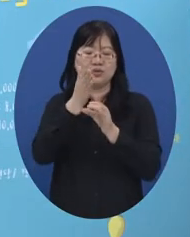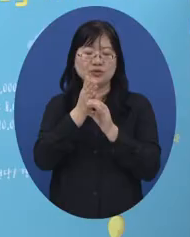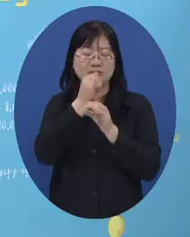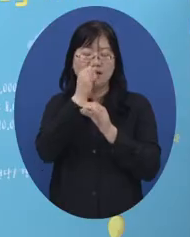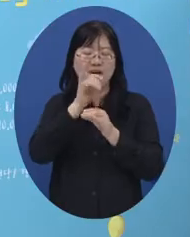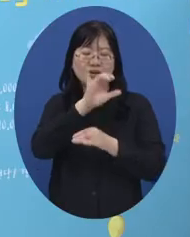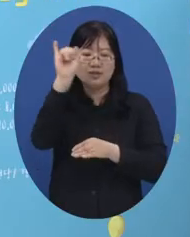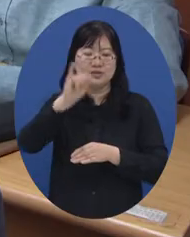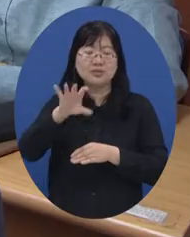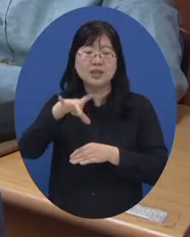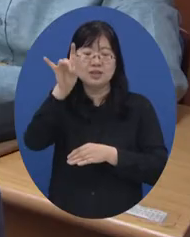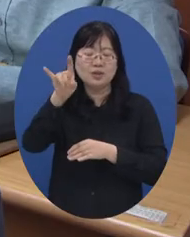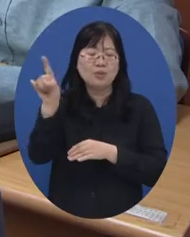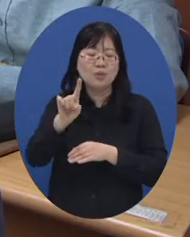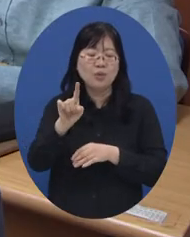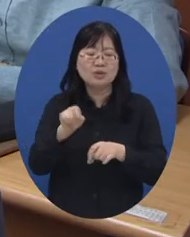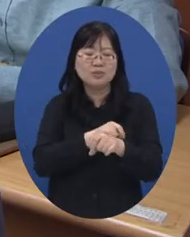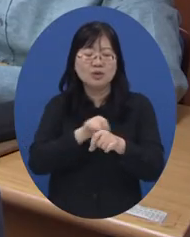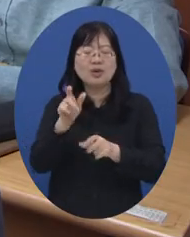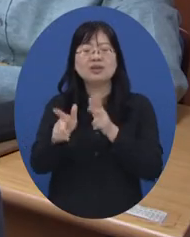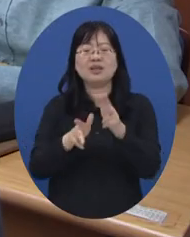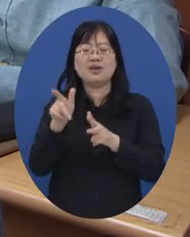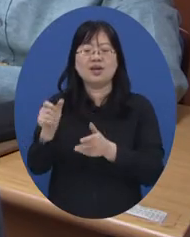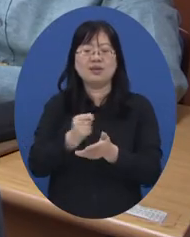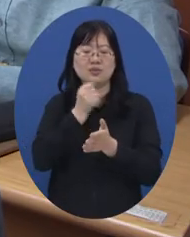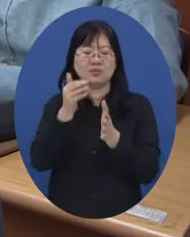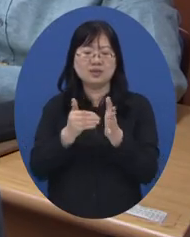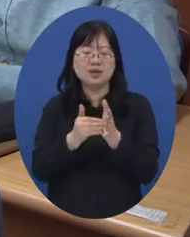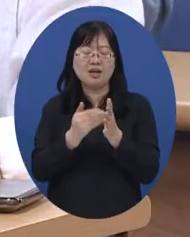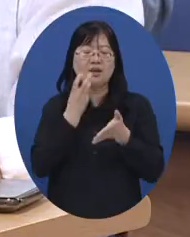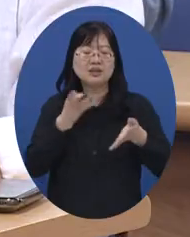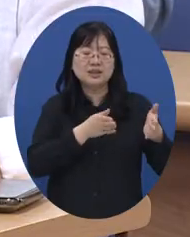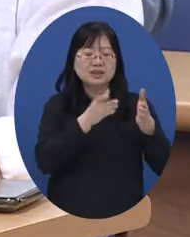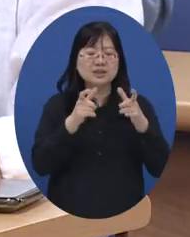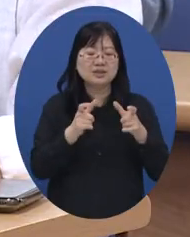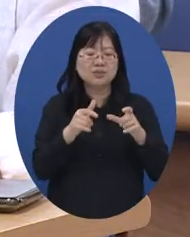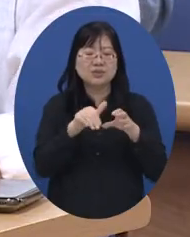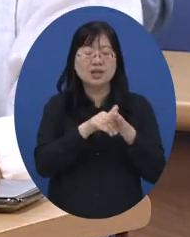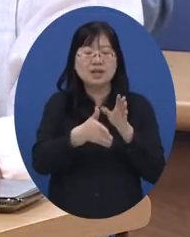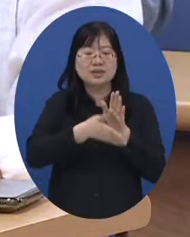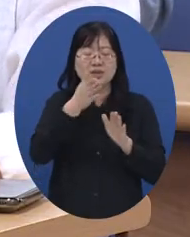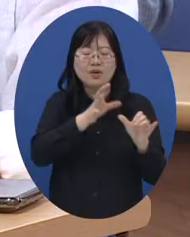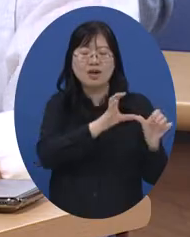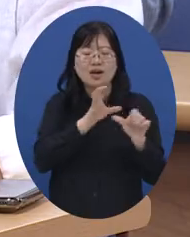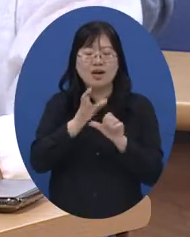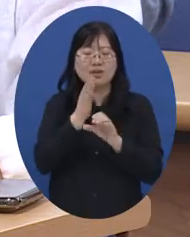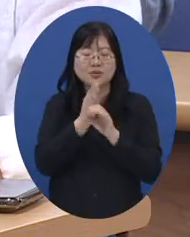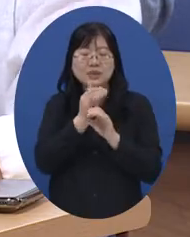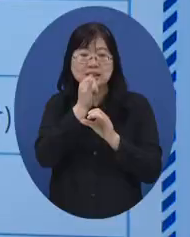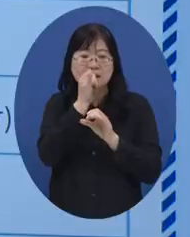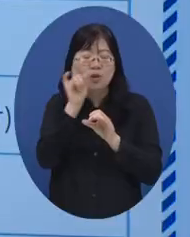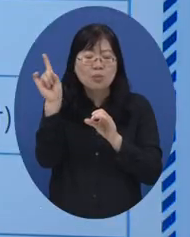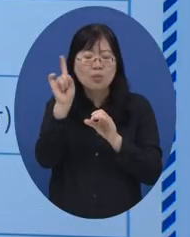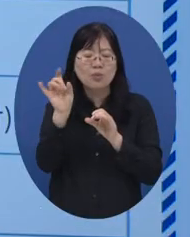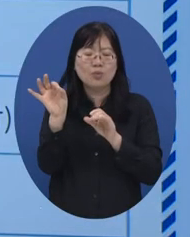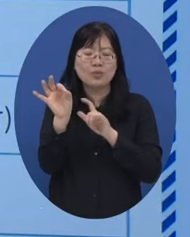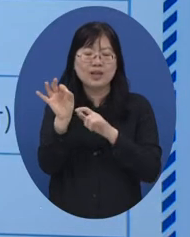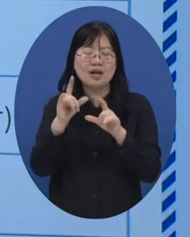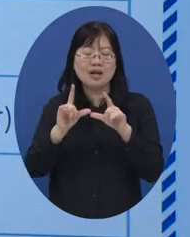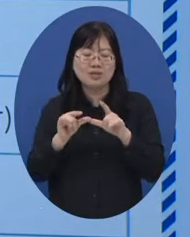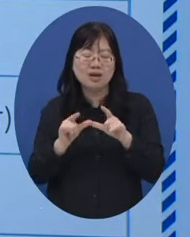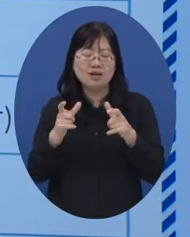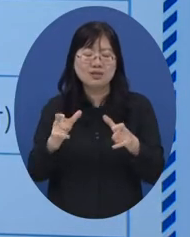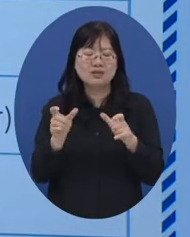전국 최초로 다소 이색적인 사업입니다. 경기 지역 문화시설을 이용하는 관람객에게 관람료의 일정